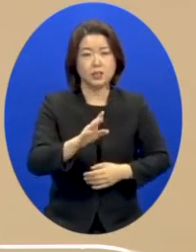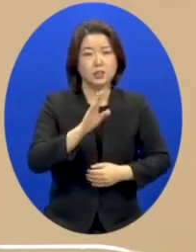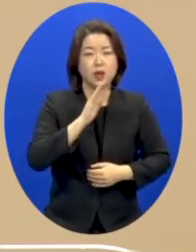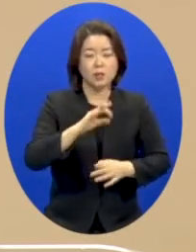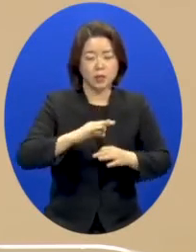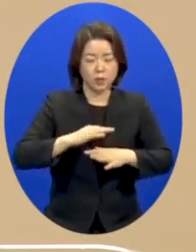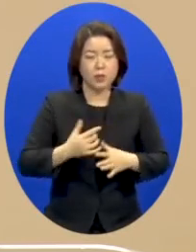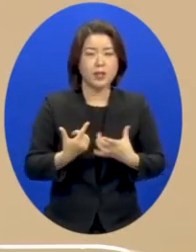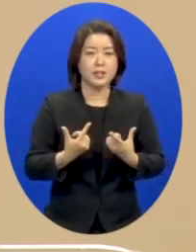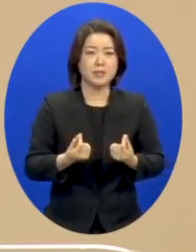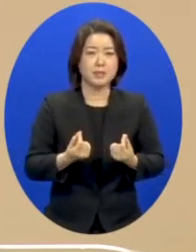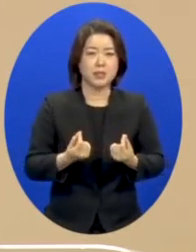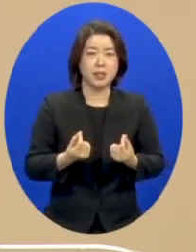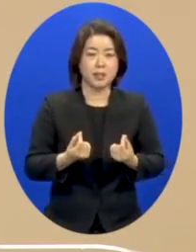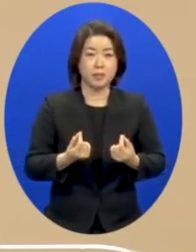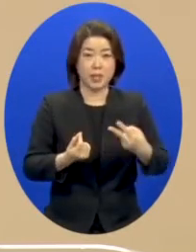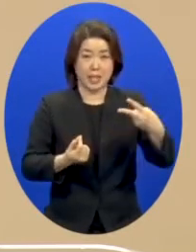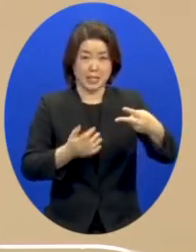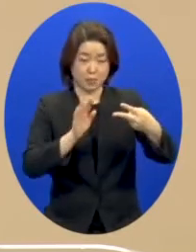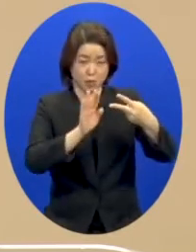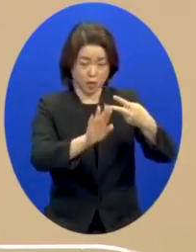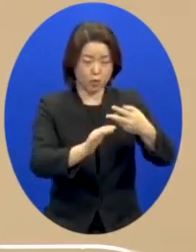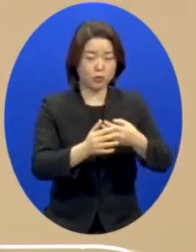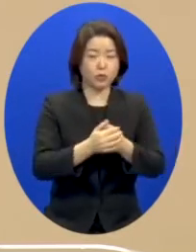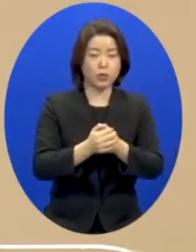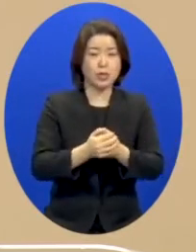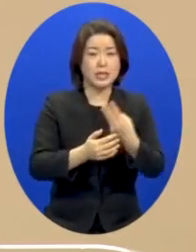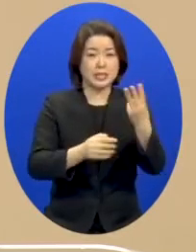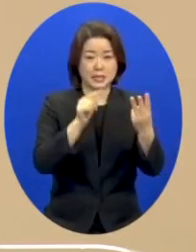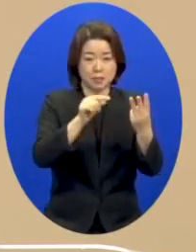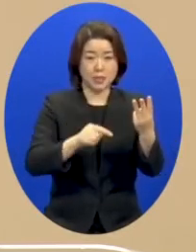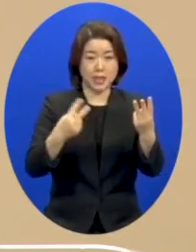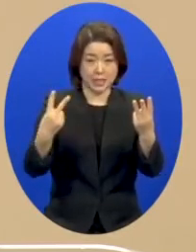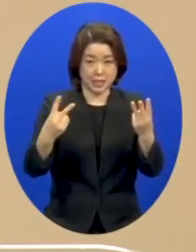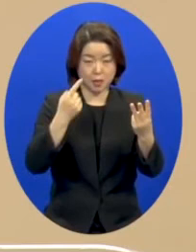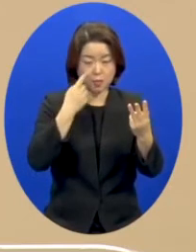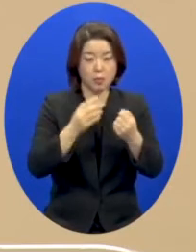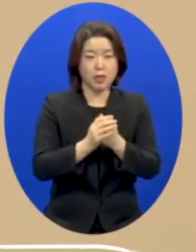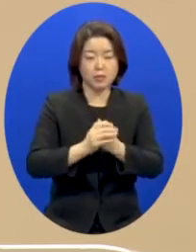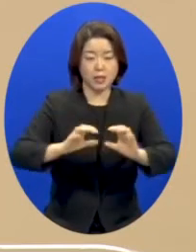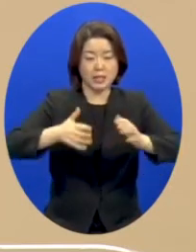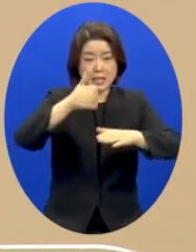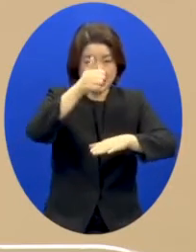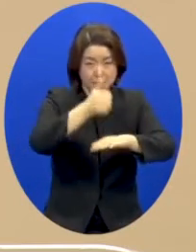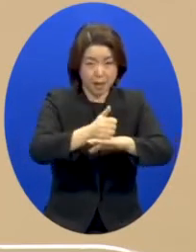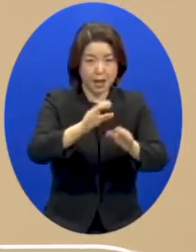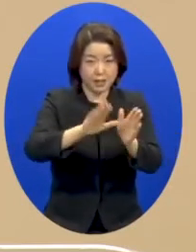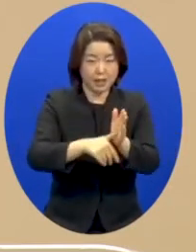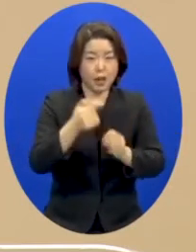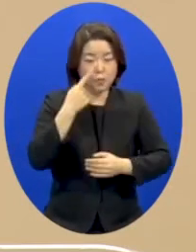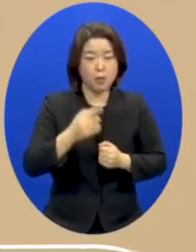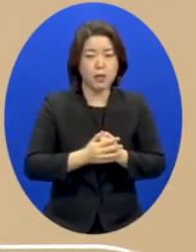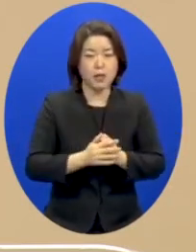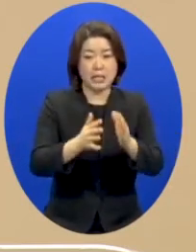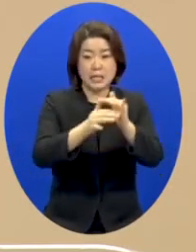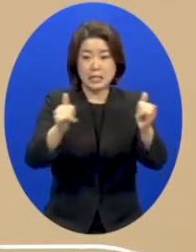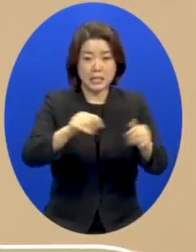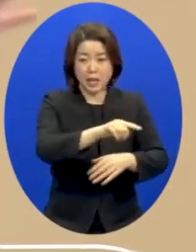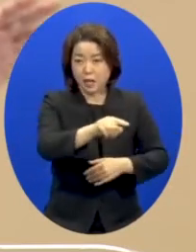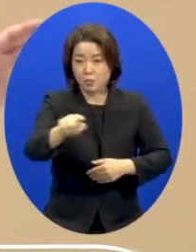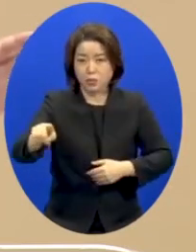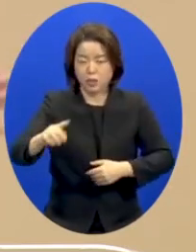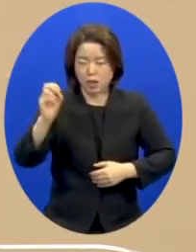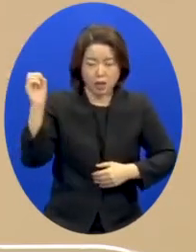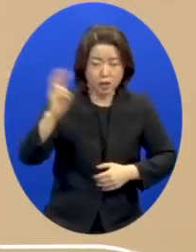놀랍습니다. 디모데후서 3장 2절에 보면 말세가 되면 사람들에게서 갑자기